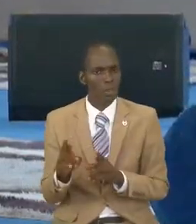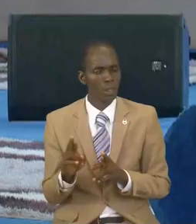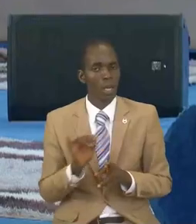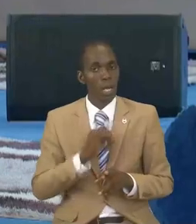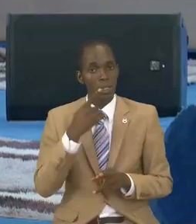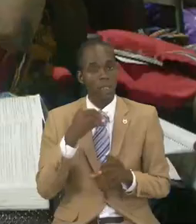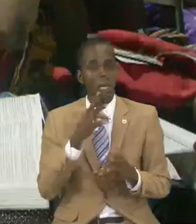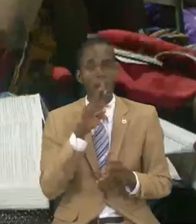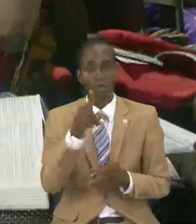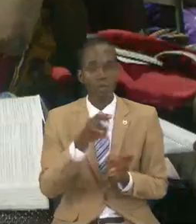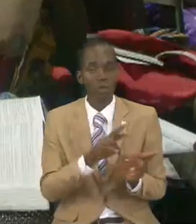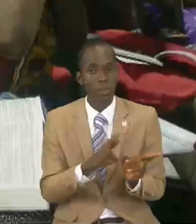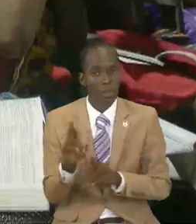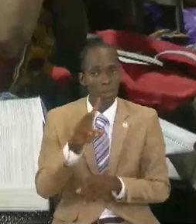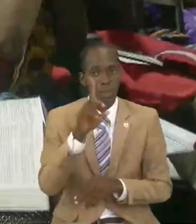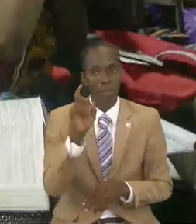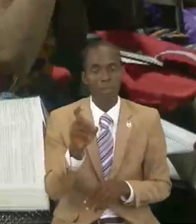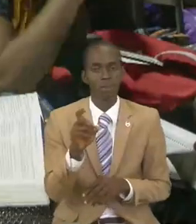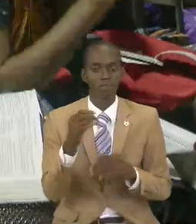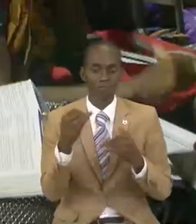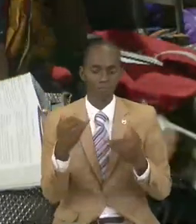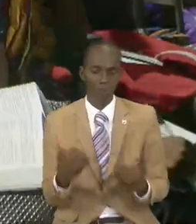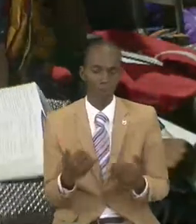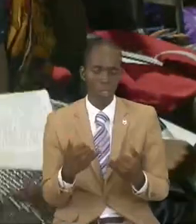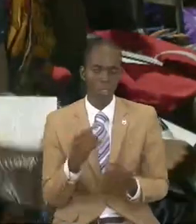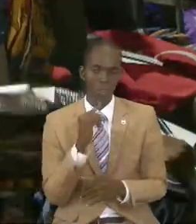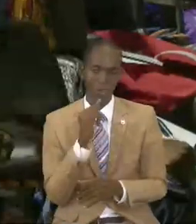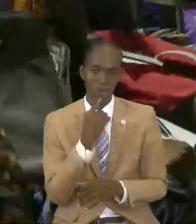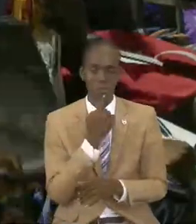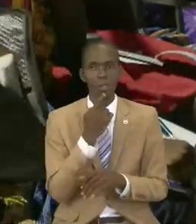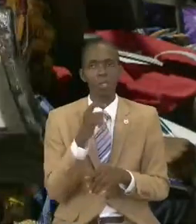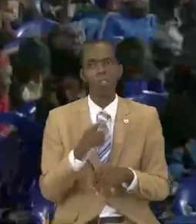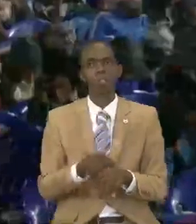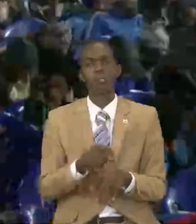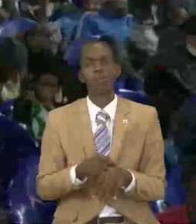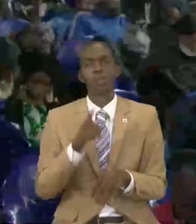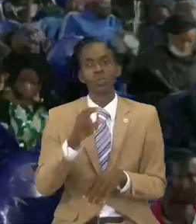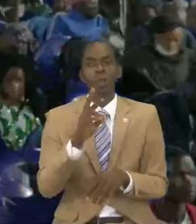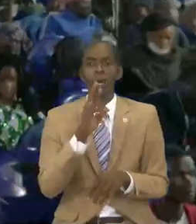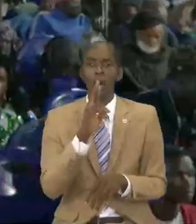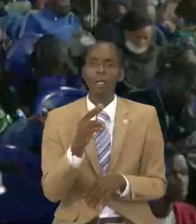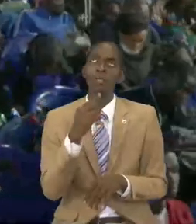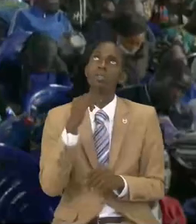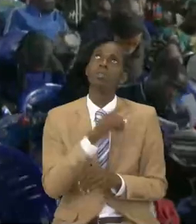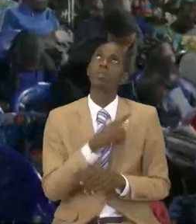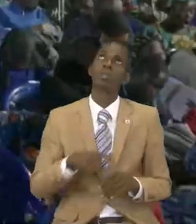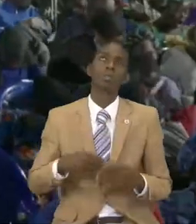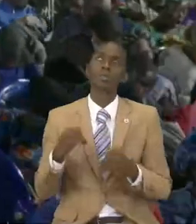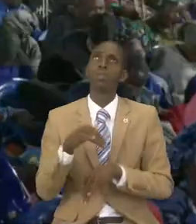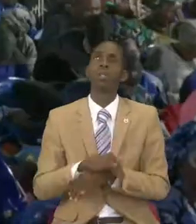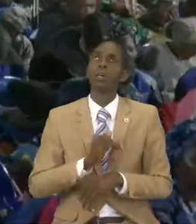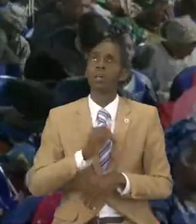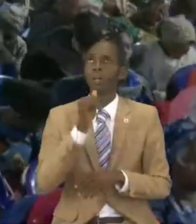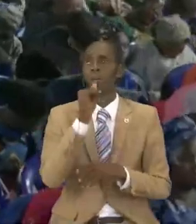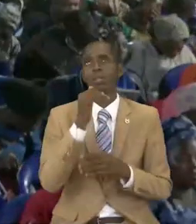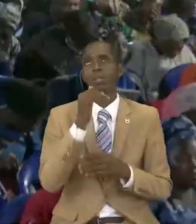maintenant, est-ce que tu es prêt? La tête baissée, les yeux fermés maintenant. Parle au Seigneur maintenant. Seigneur, je